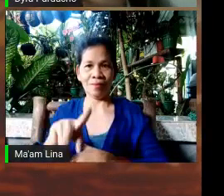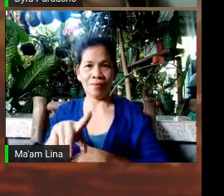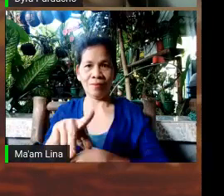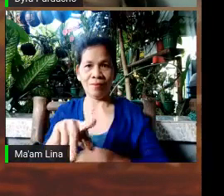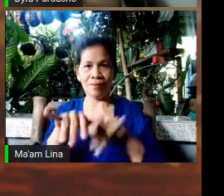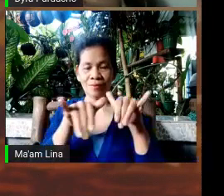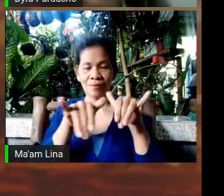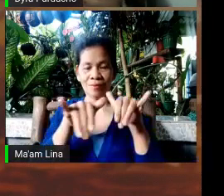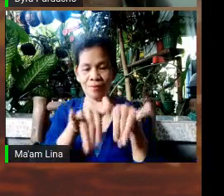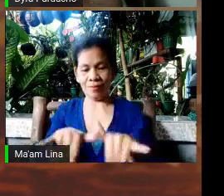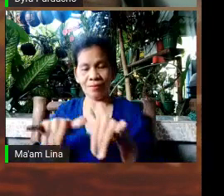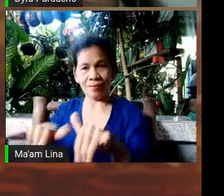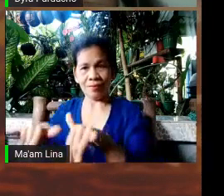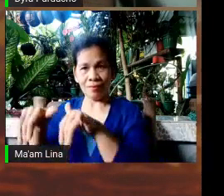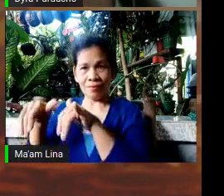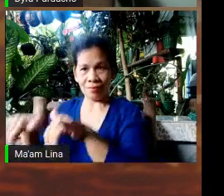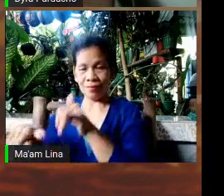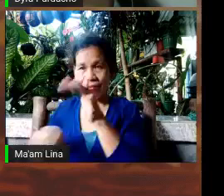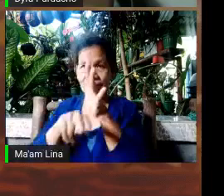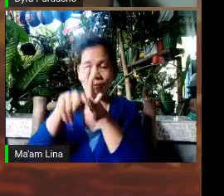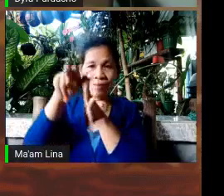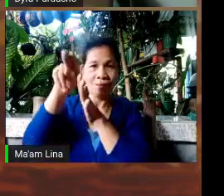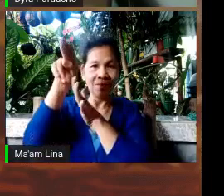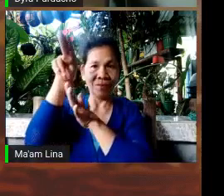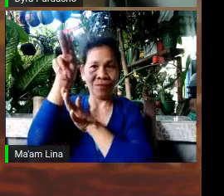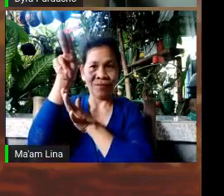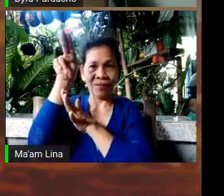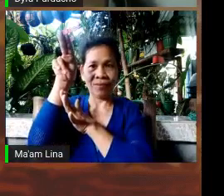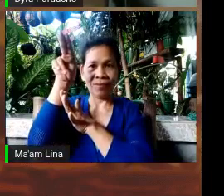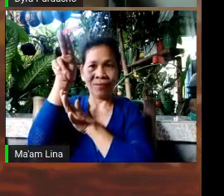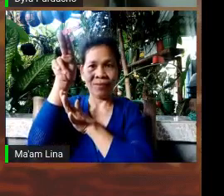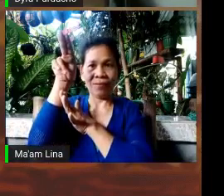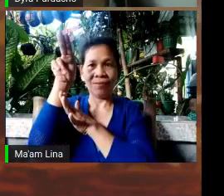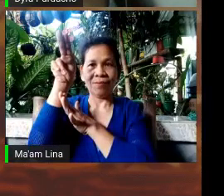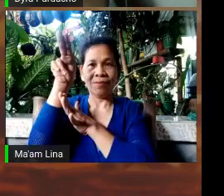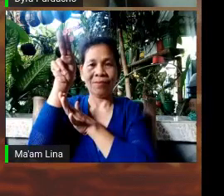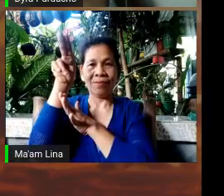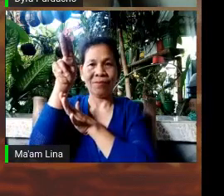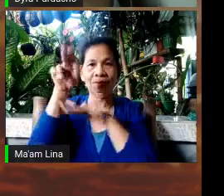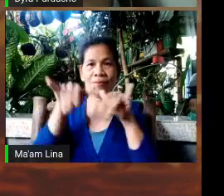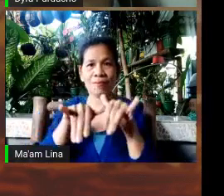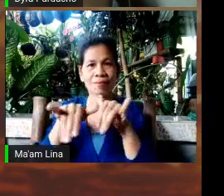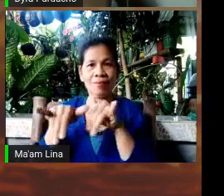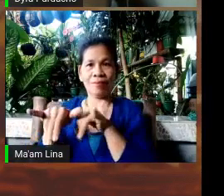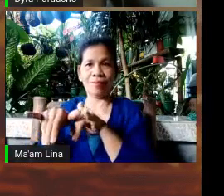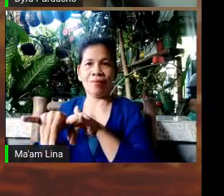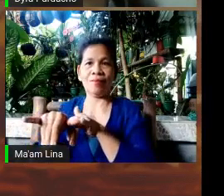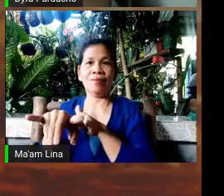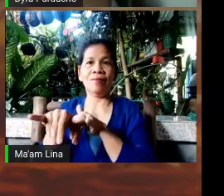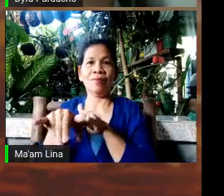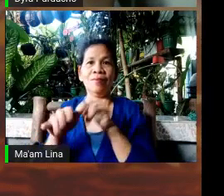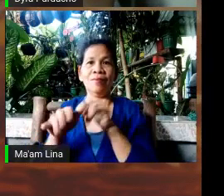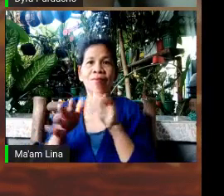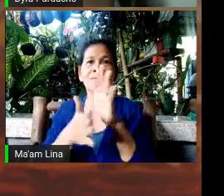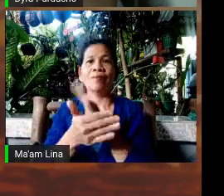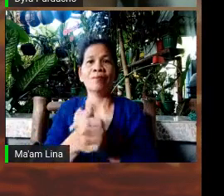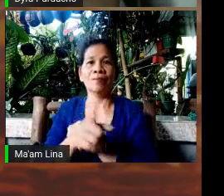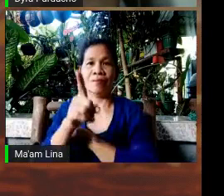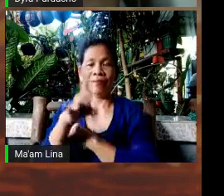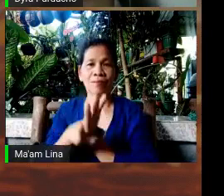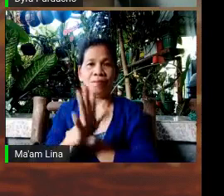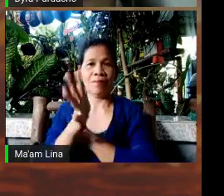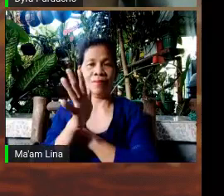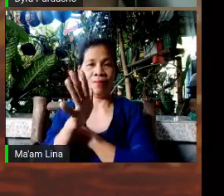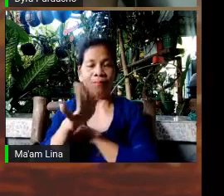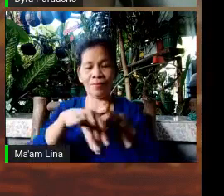height, and then po yung measure po niya ay 75 feet by 150 feet. And ito